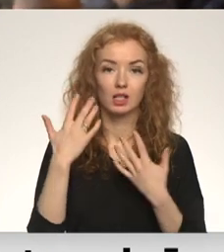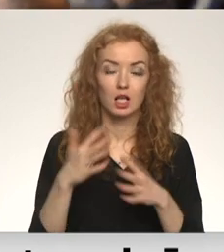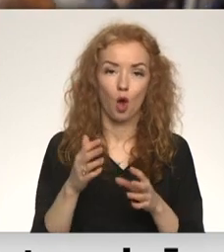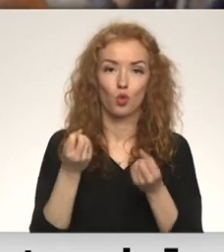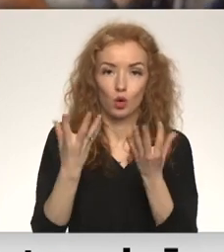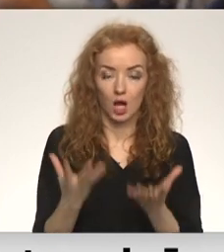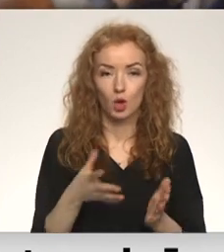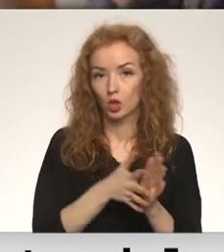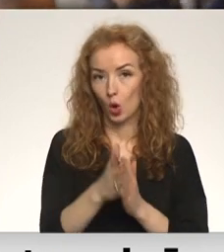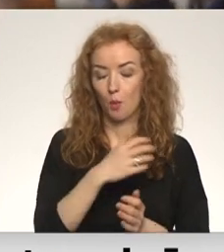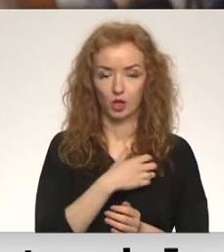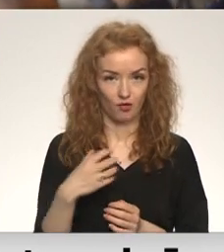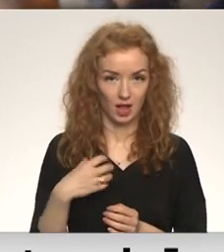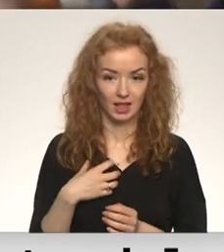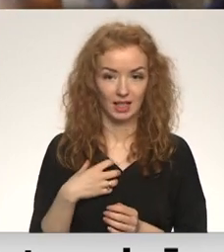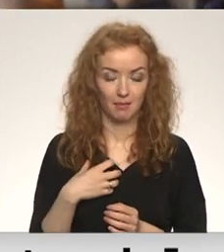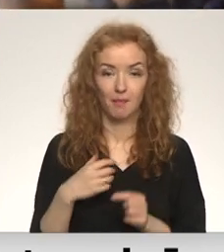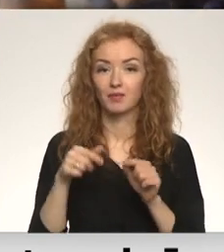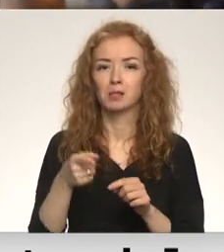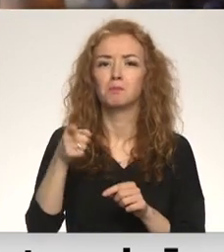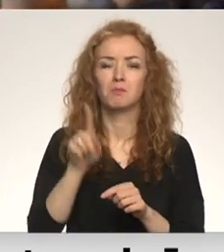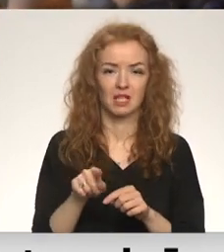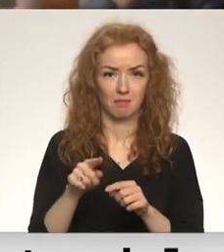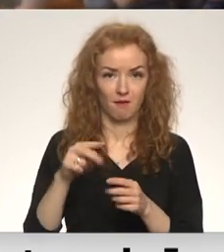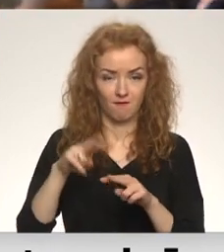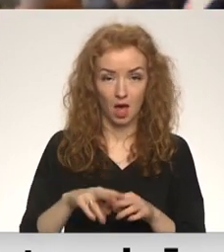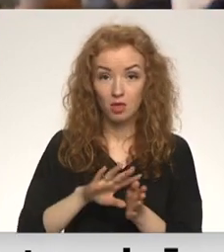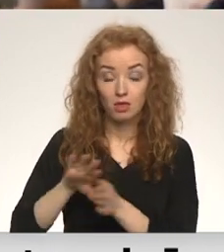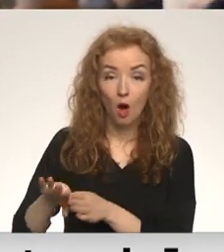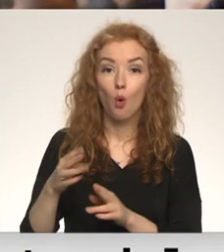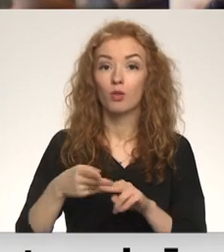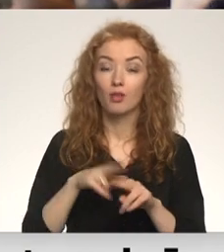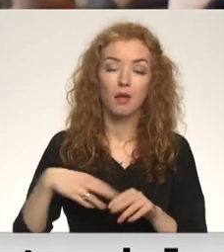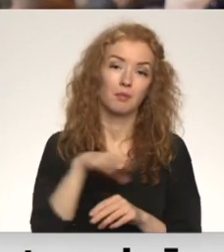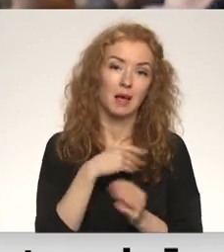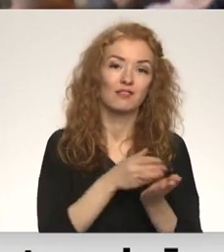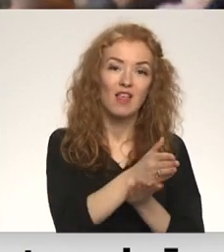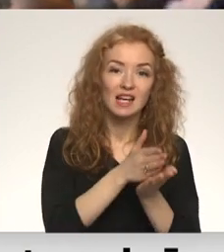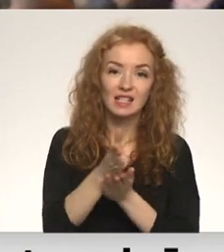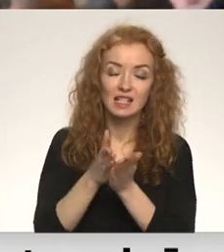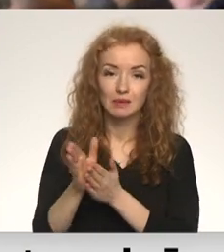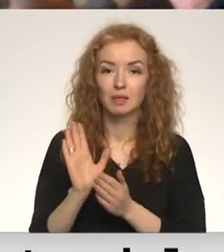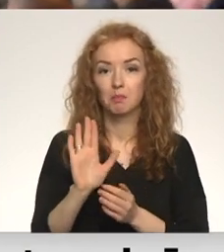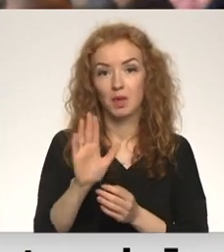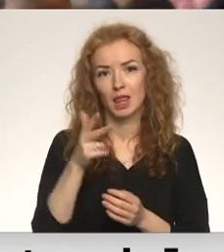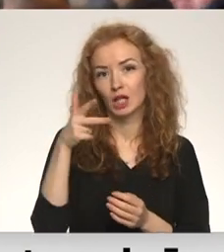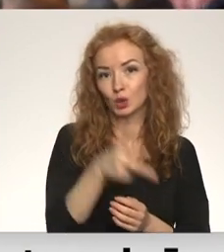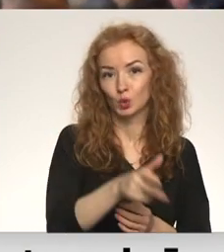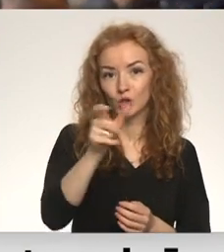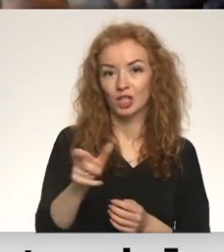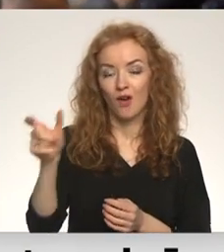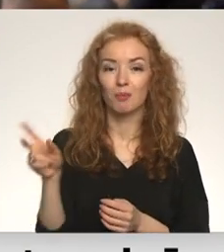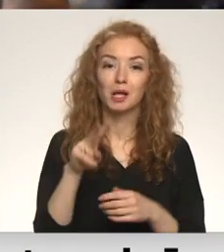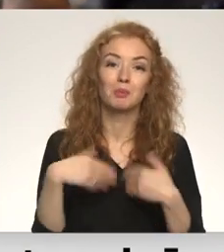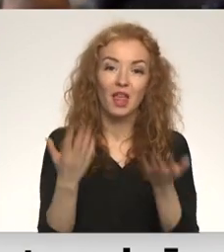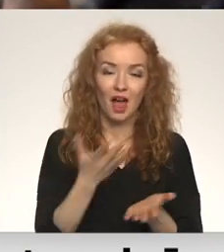caur pašvaldībām. Tā kā tās ir pirmās vietas. Un tad mēs vērsīsimies pie visiem tiem, nu gandrīz 3000, kas ir